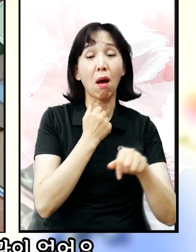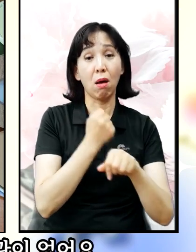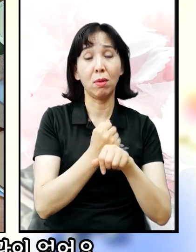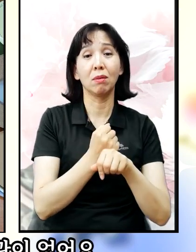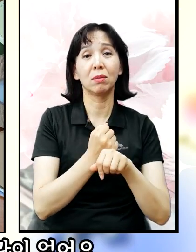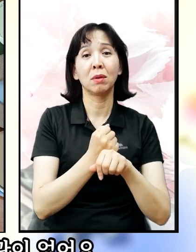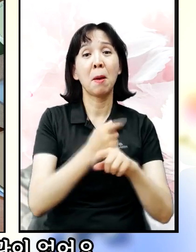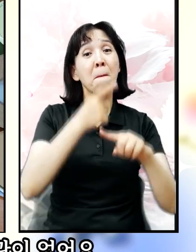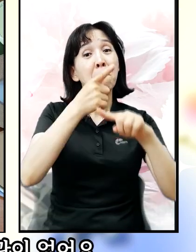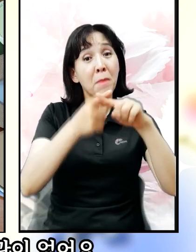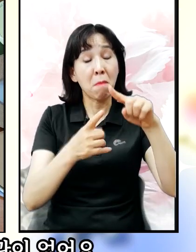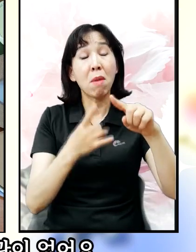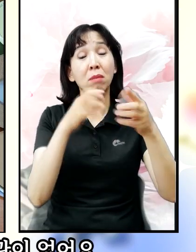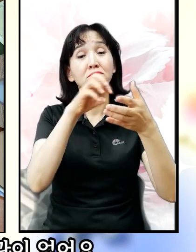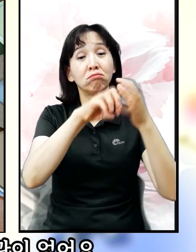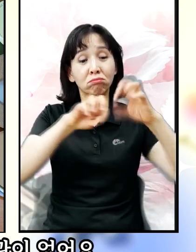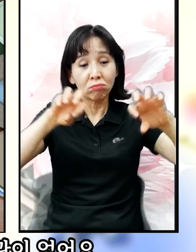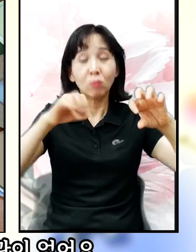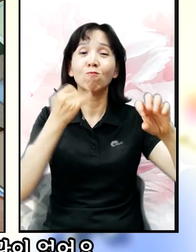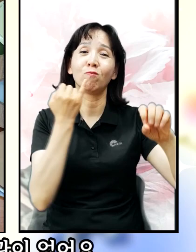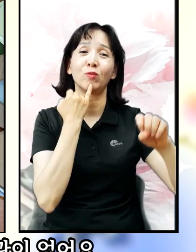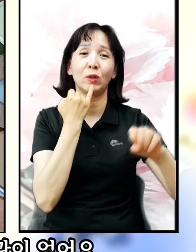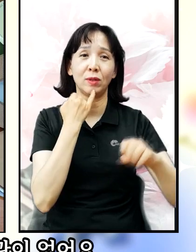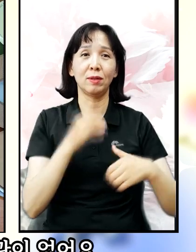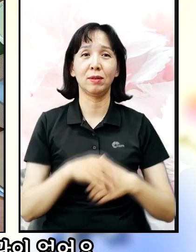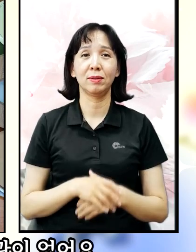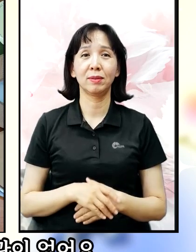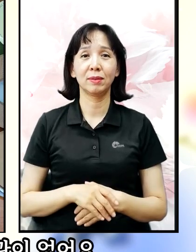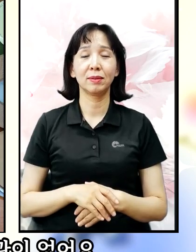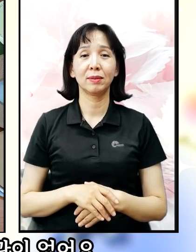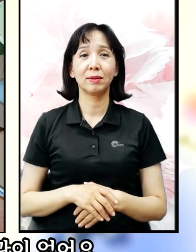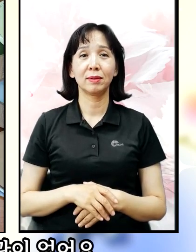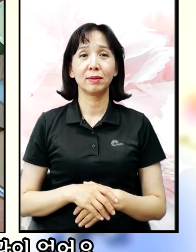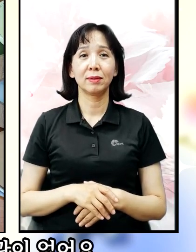싶어요 하시는 분들은 반만 붙이셔도 상관이 없어요.